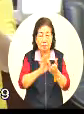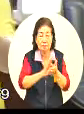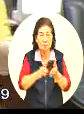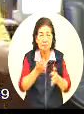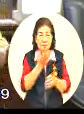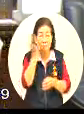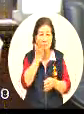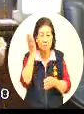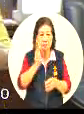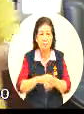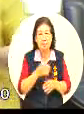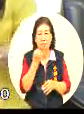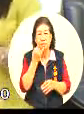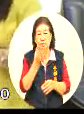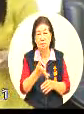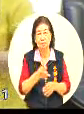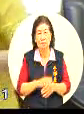长，